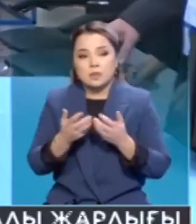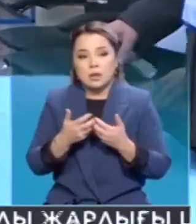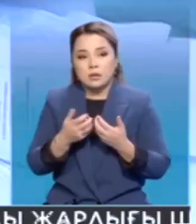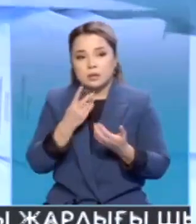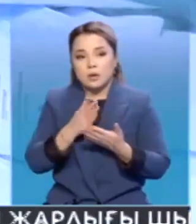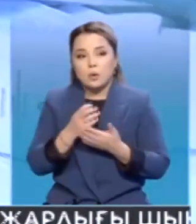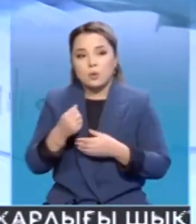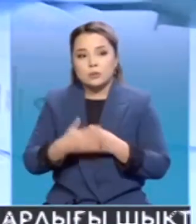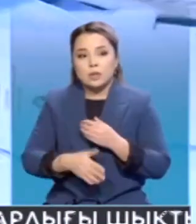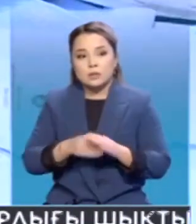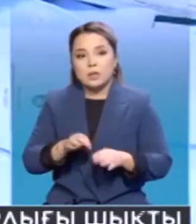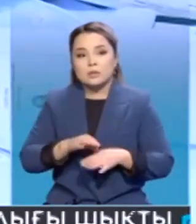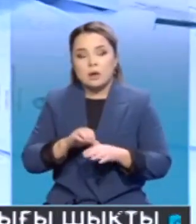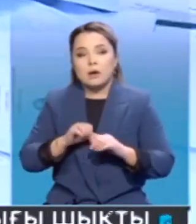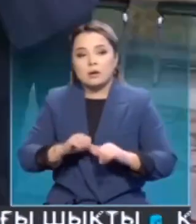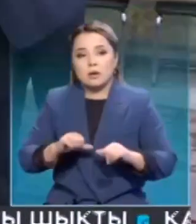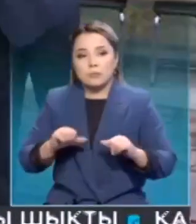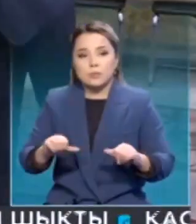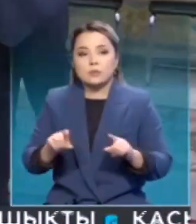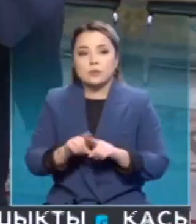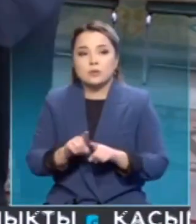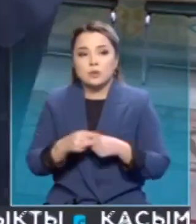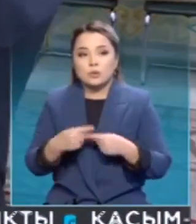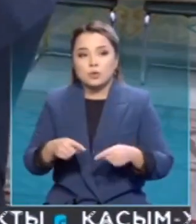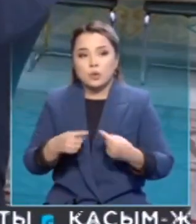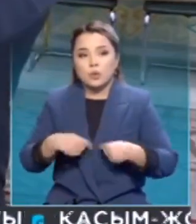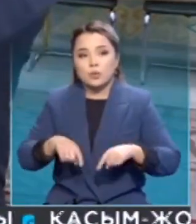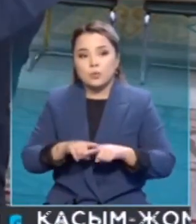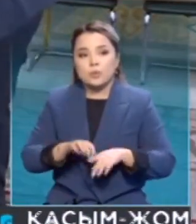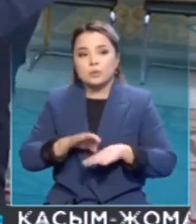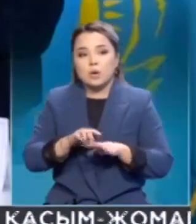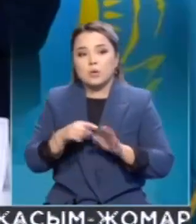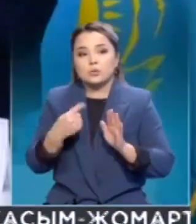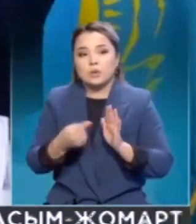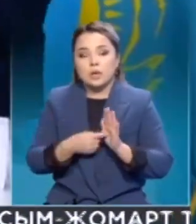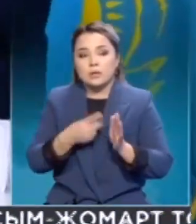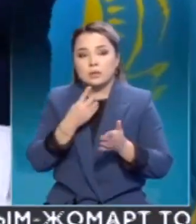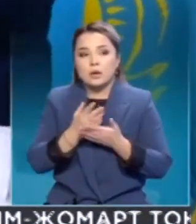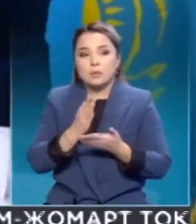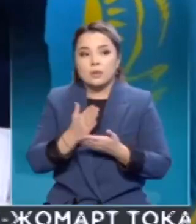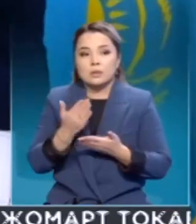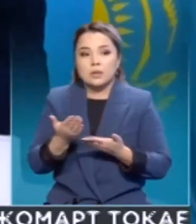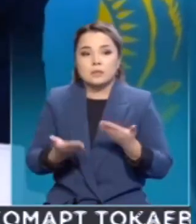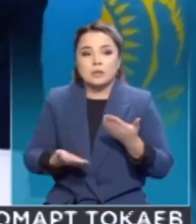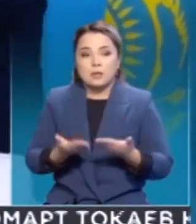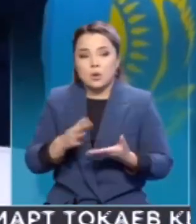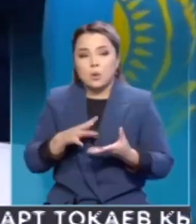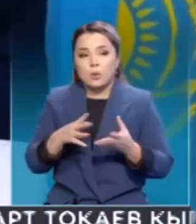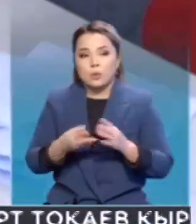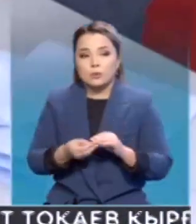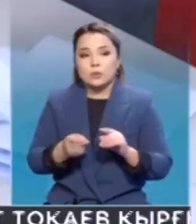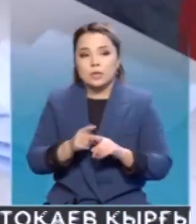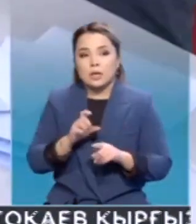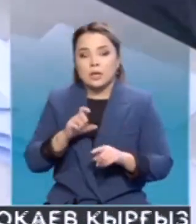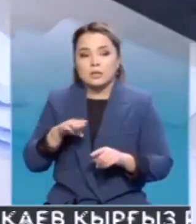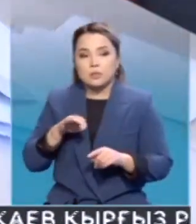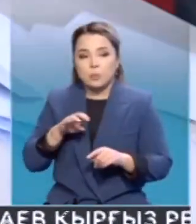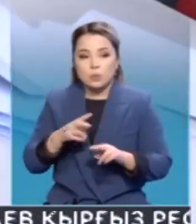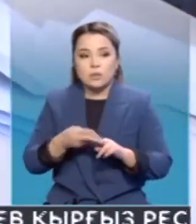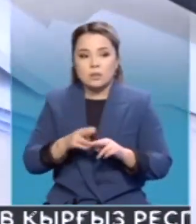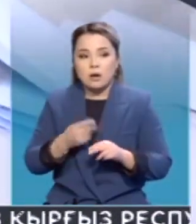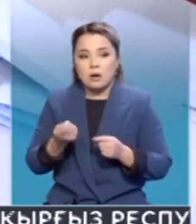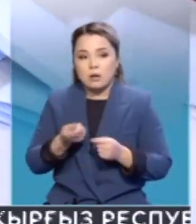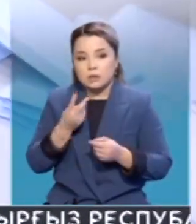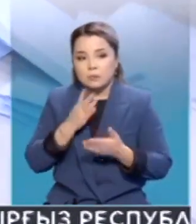жатыр. Орталық сайлау комиссиясының мәлімдемесіне дейін түрлі ұйымдар жүргізілген сауалнама нәтижелері шығуда. Егер ресми қорытынды мен экзит пул есебінде айырма аз